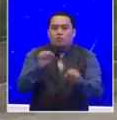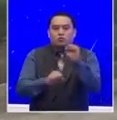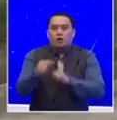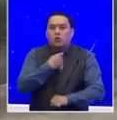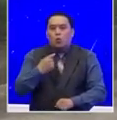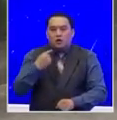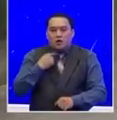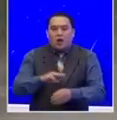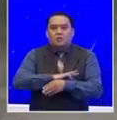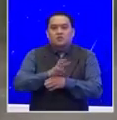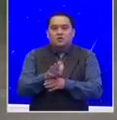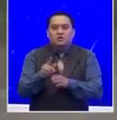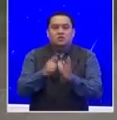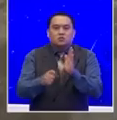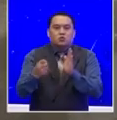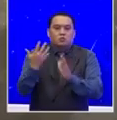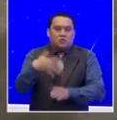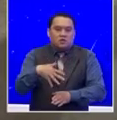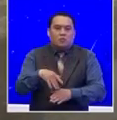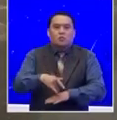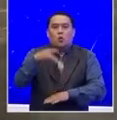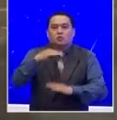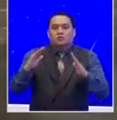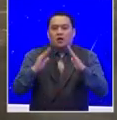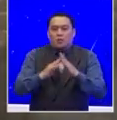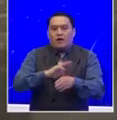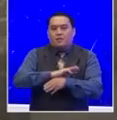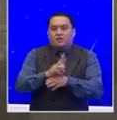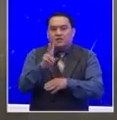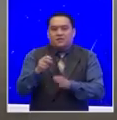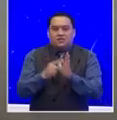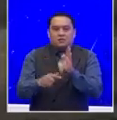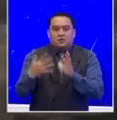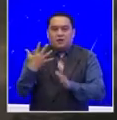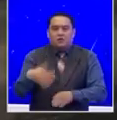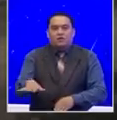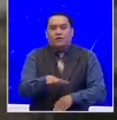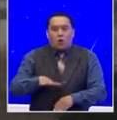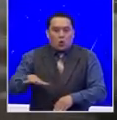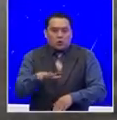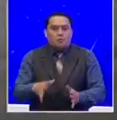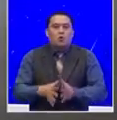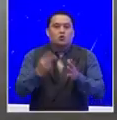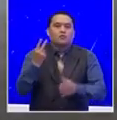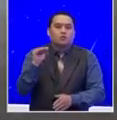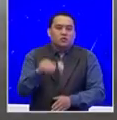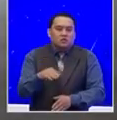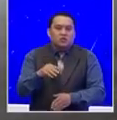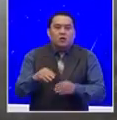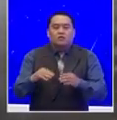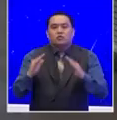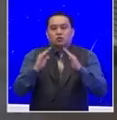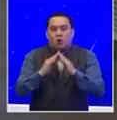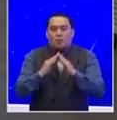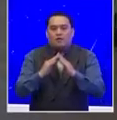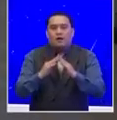обработкой в Талдыкургане охвачено свыше 750 многоэтажных домов, 275 дворовых территорий, более 2200 подъездов.